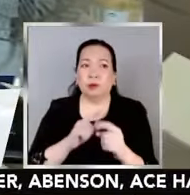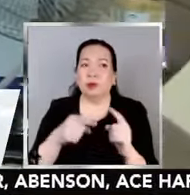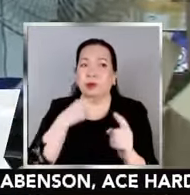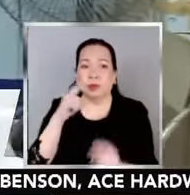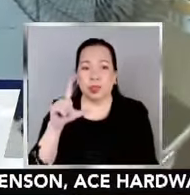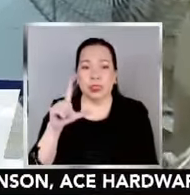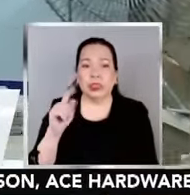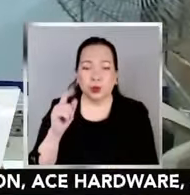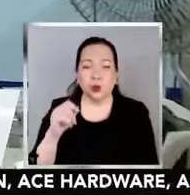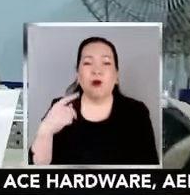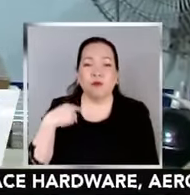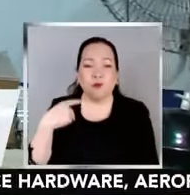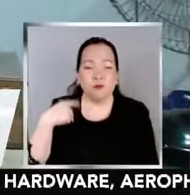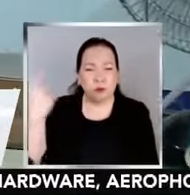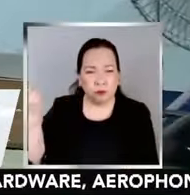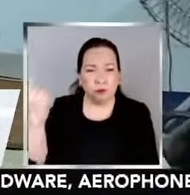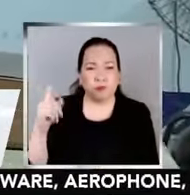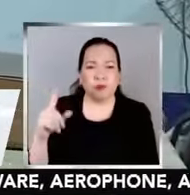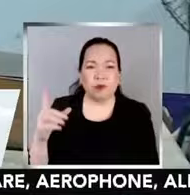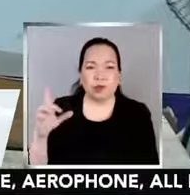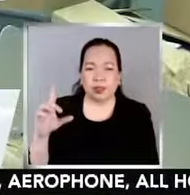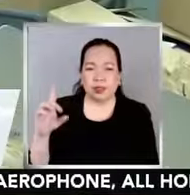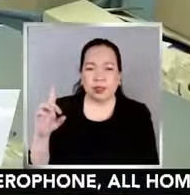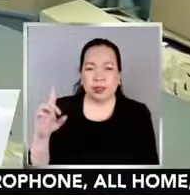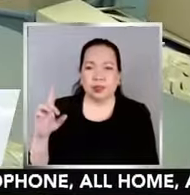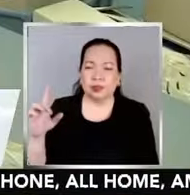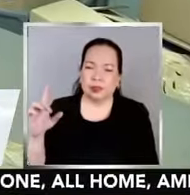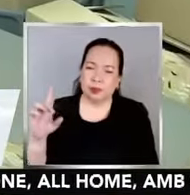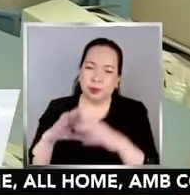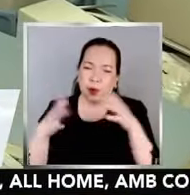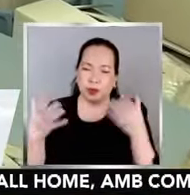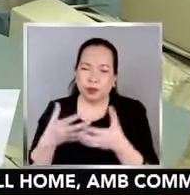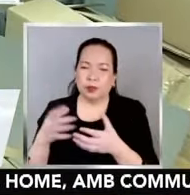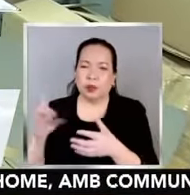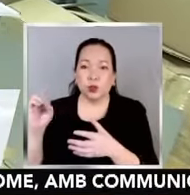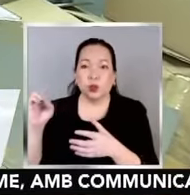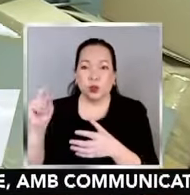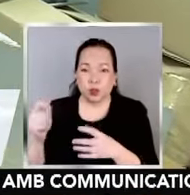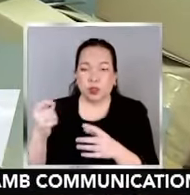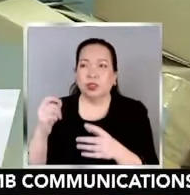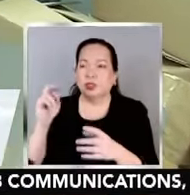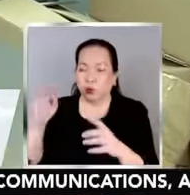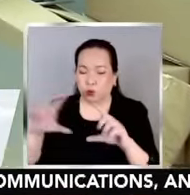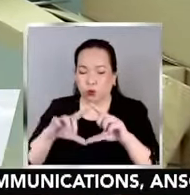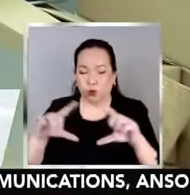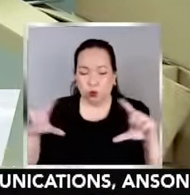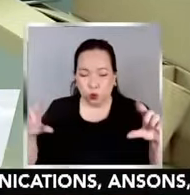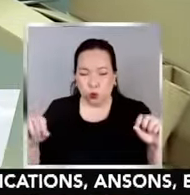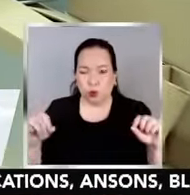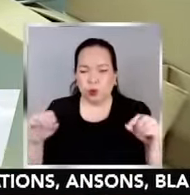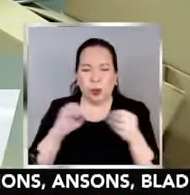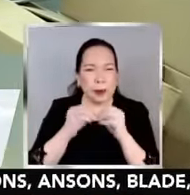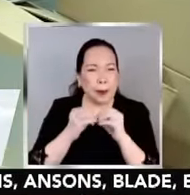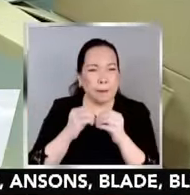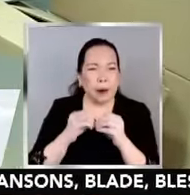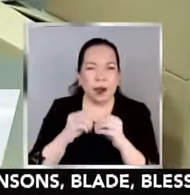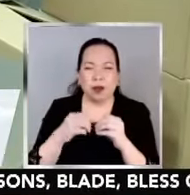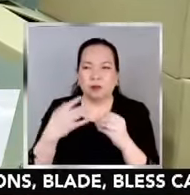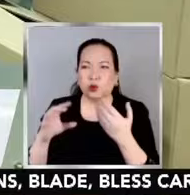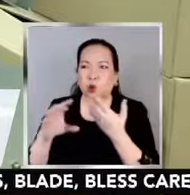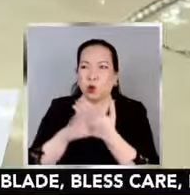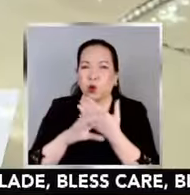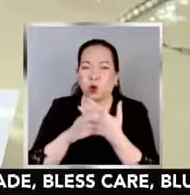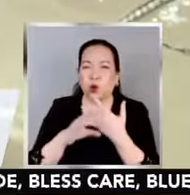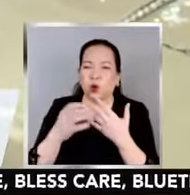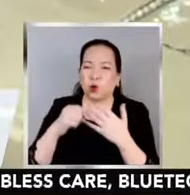of Transportation ang procurement ng mga bagong plaka pati na lisensya dahil kinuha nito ang mga kontratang mas mataas sa 50 million